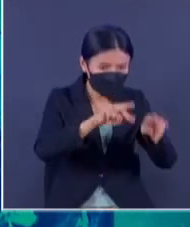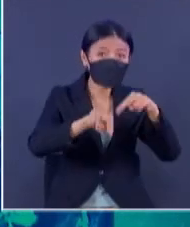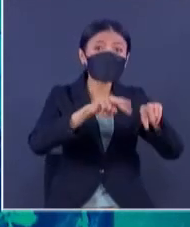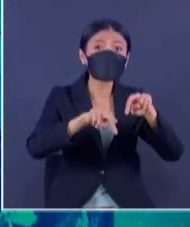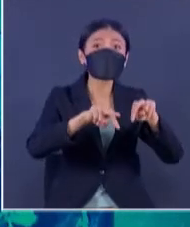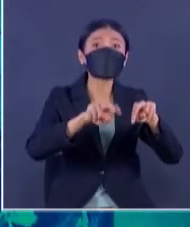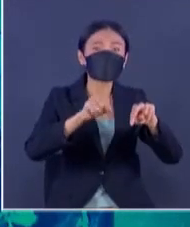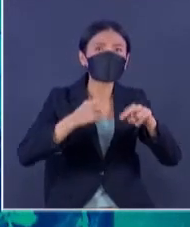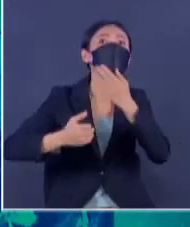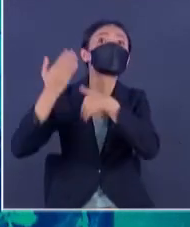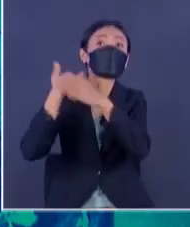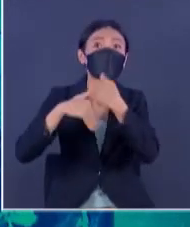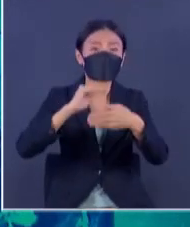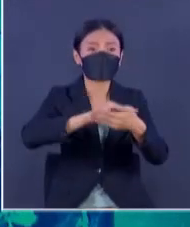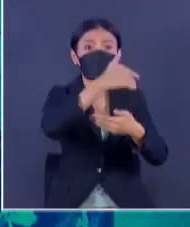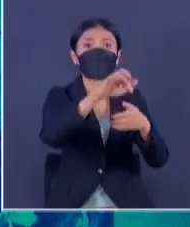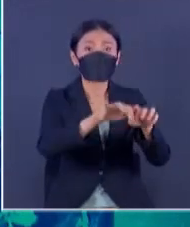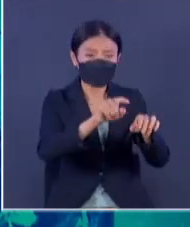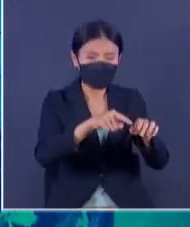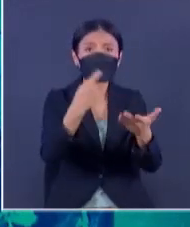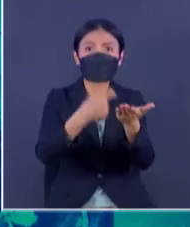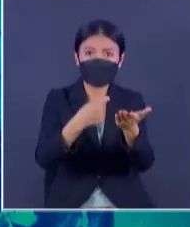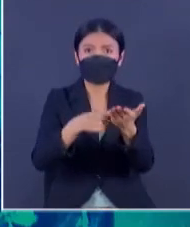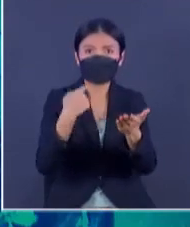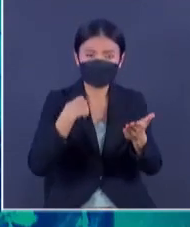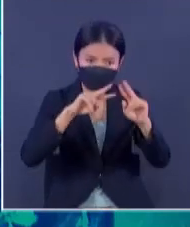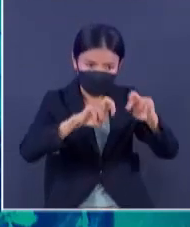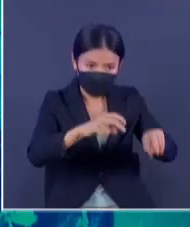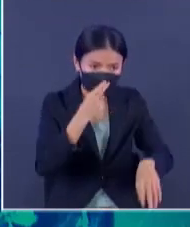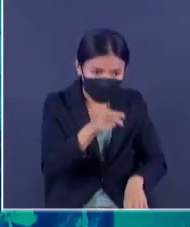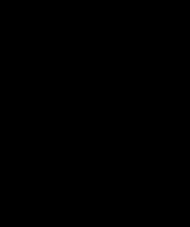จากการที่เจ้าของเครื่องเนี่ยทำประกันเอาไว้ใช่ไหมฮะก็เลยทราบที่มาที่ไปนะครับ